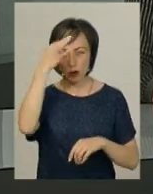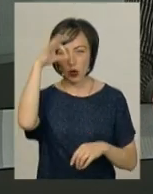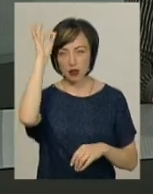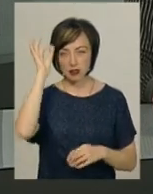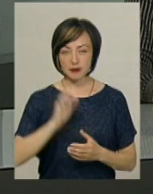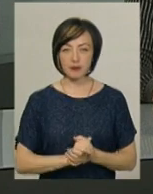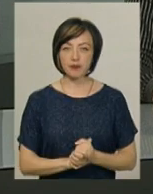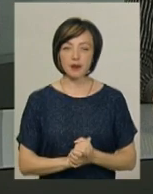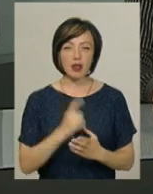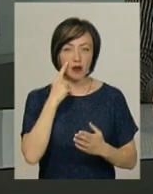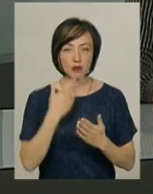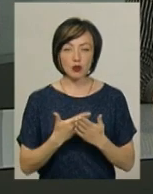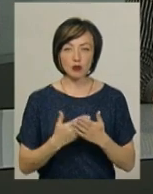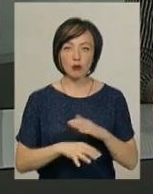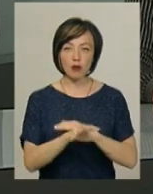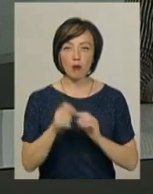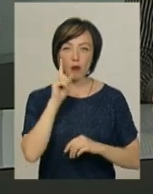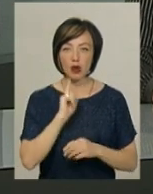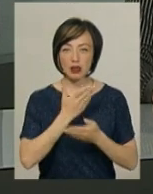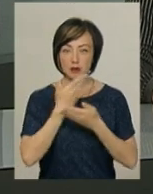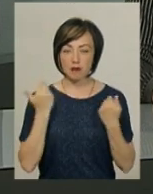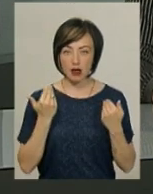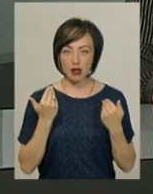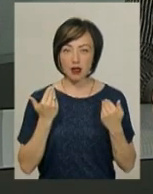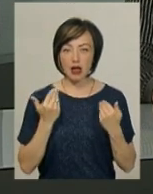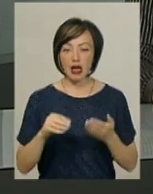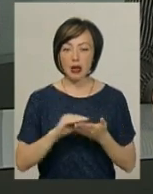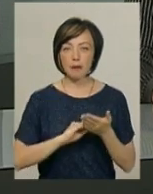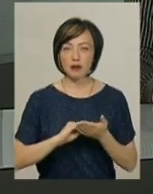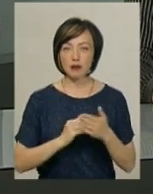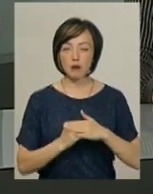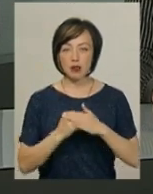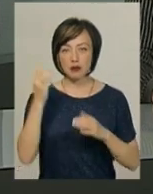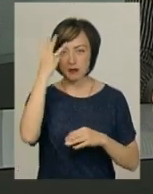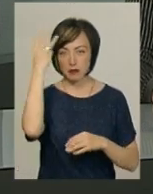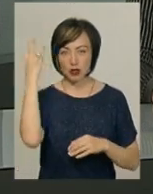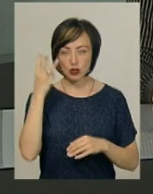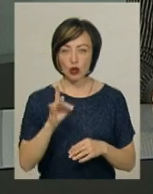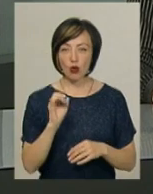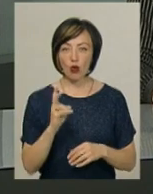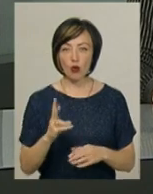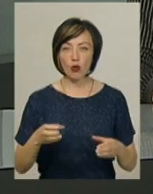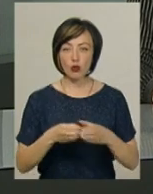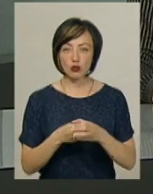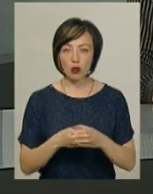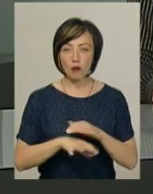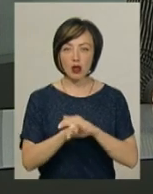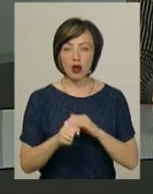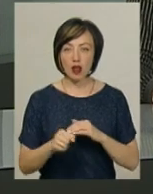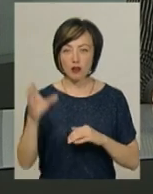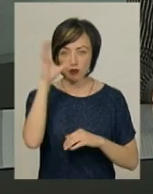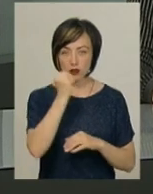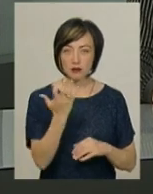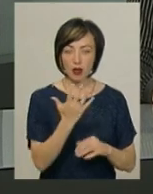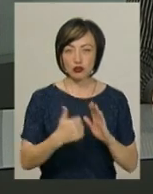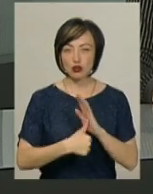Свідерська. Підозрюваних у пограбуванні поки немає. Нагадаю, репетиційну базу хмельницького рок-гурту «Станза» обікрали в ніч з 5 на 6